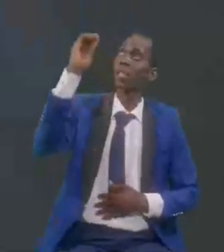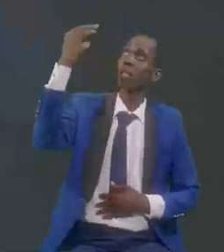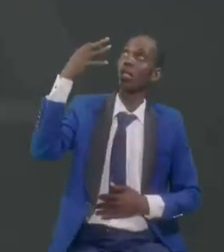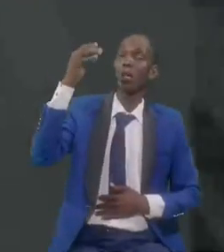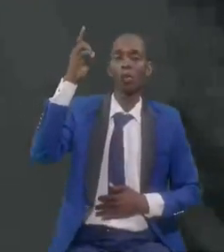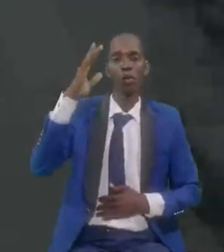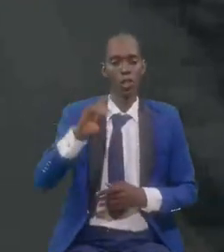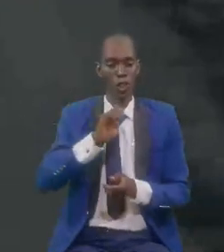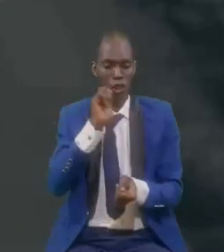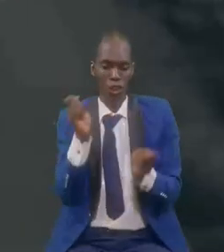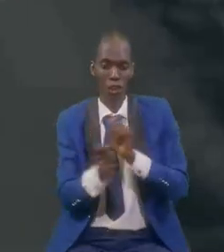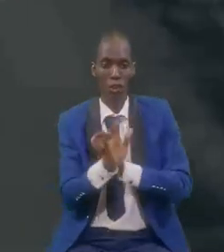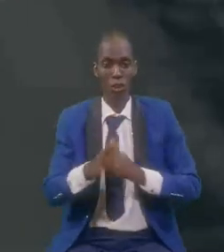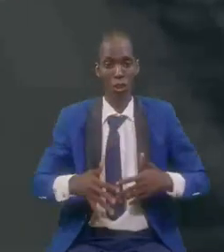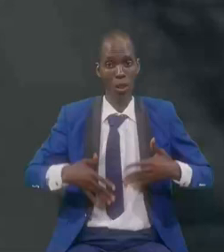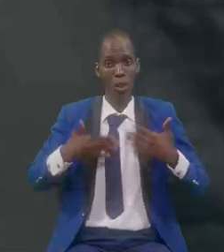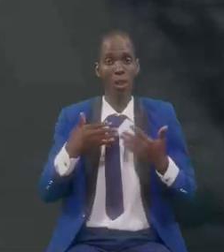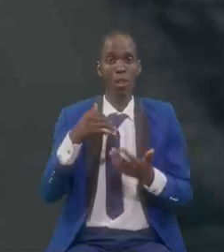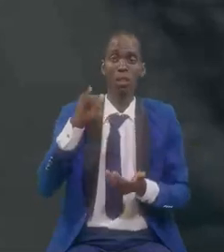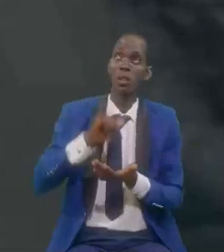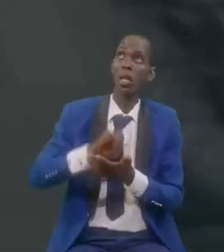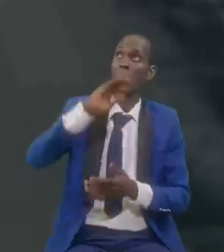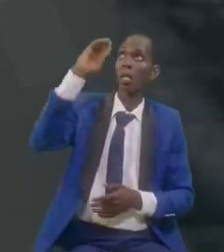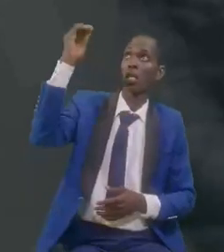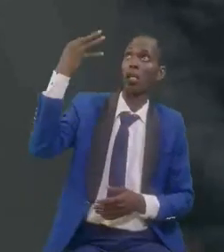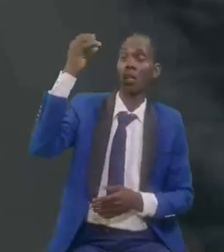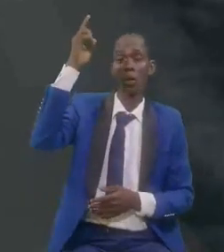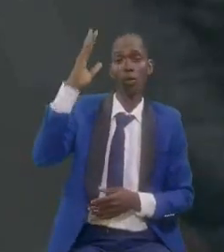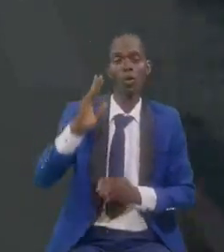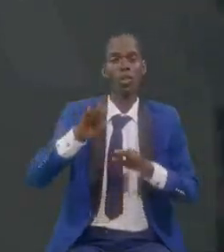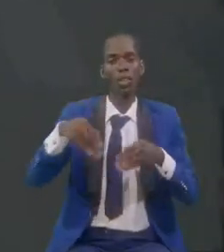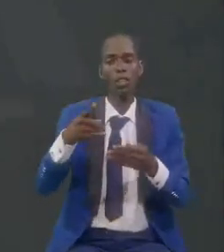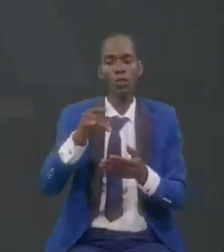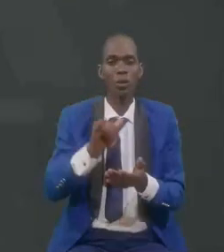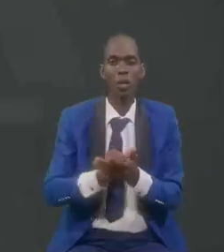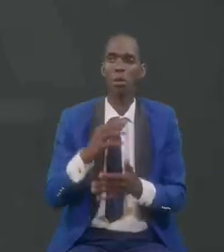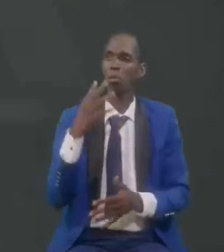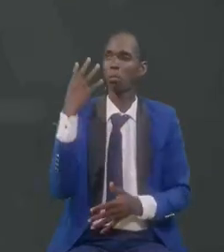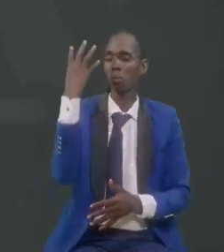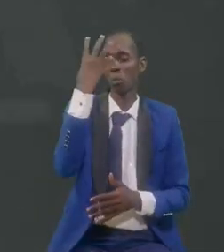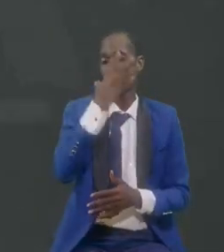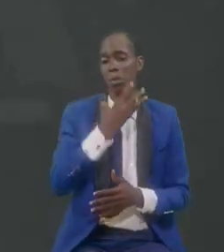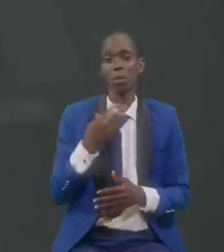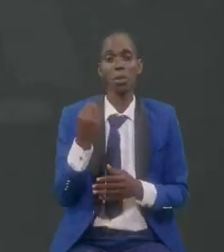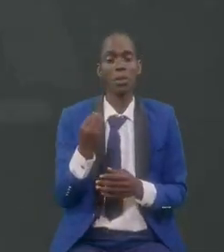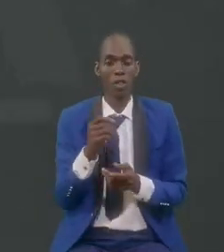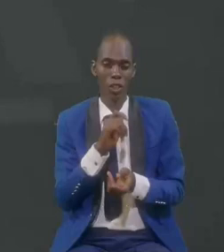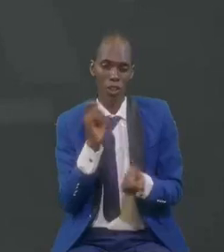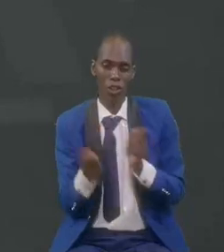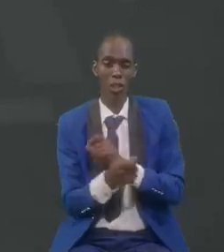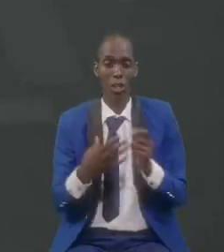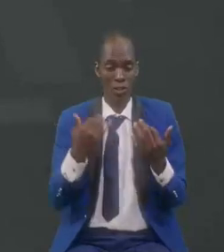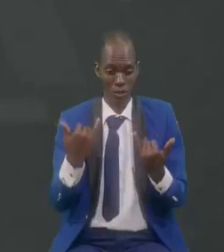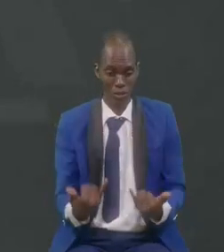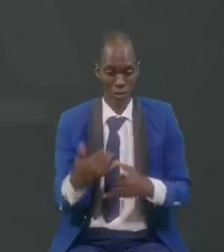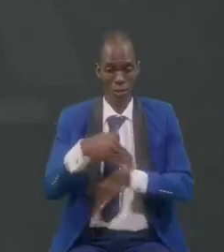vie. La grâce de Dieu te donne une transformation glorieuse. Et ce soir, c'est ta